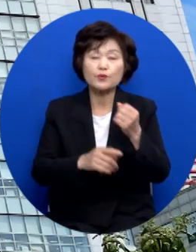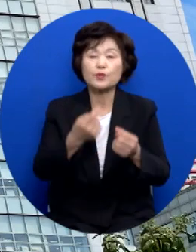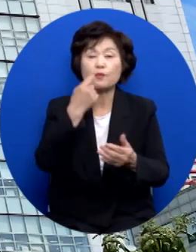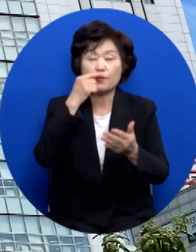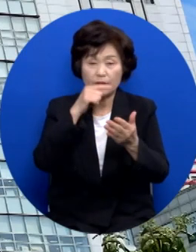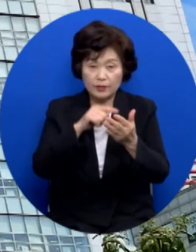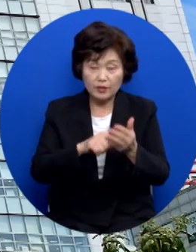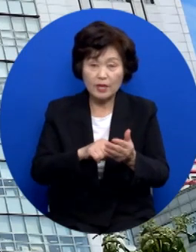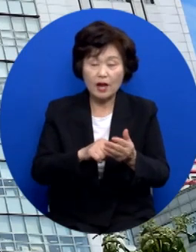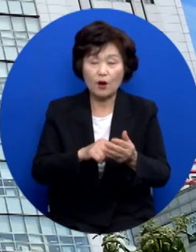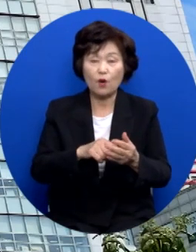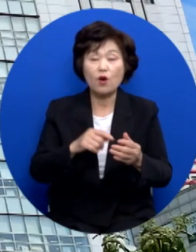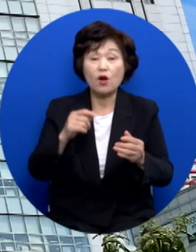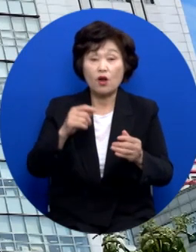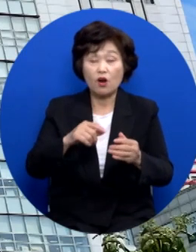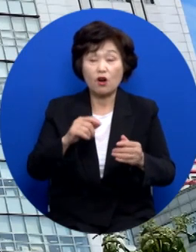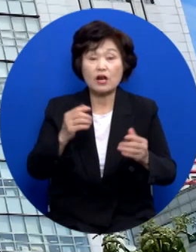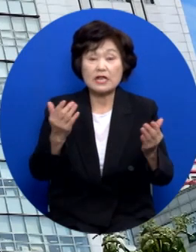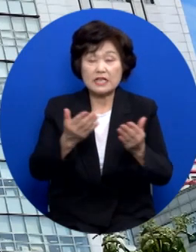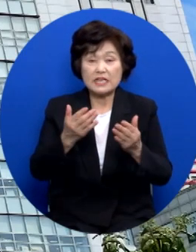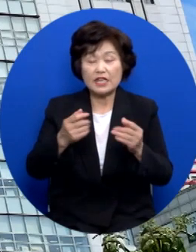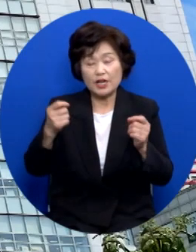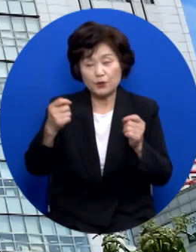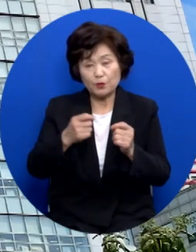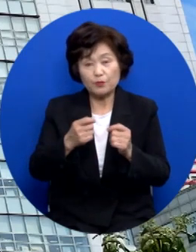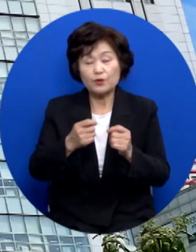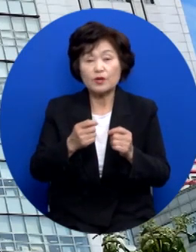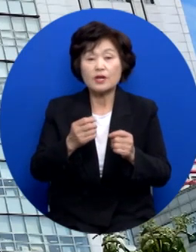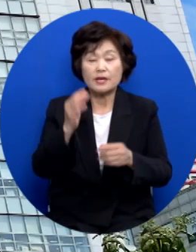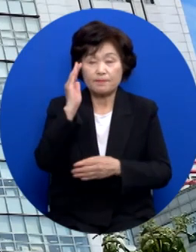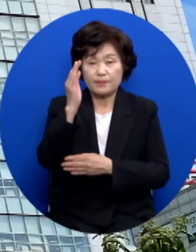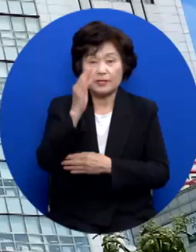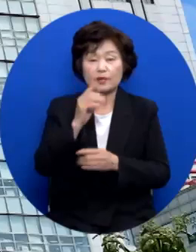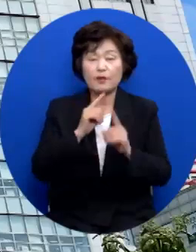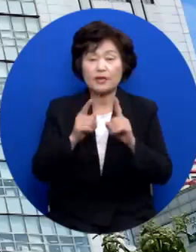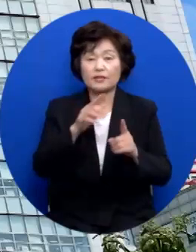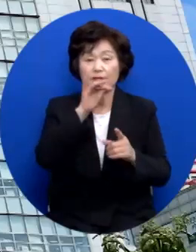현실의 간격을 좁힐 수 있는 길을 제시할 예정이라고 소개했습니다.